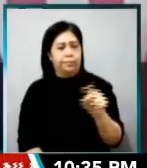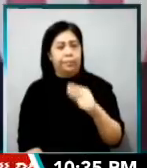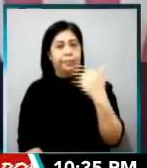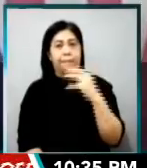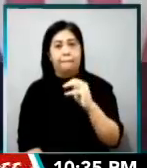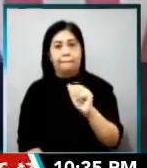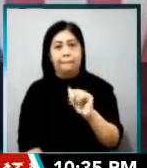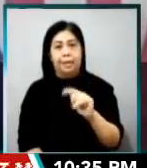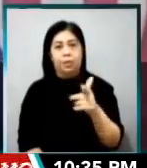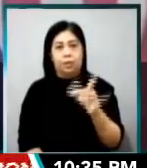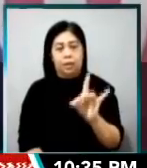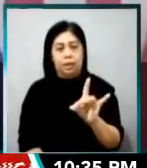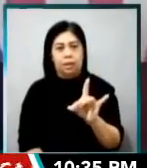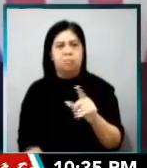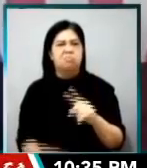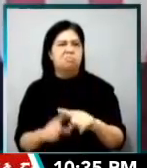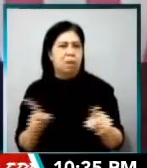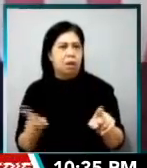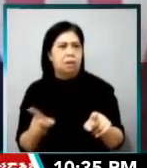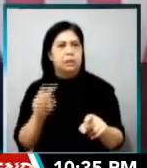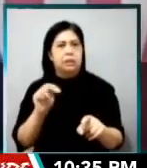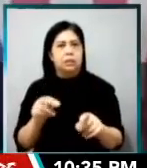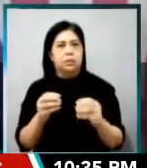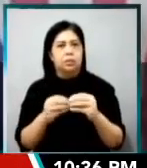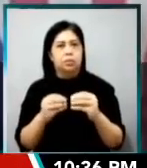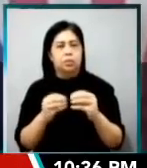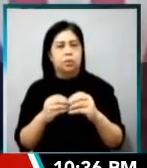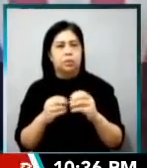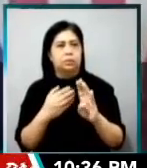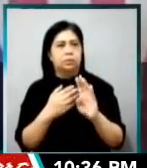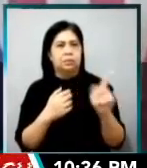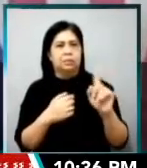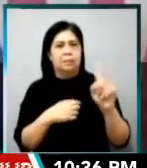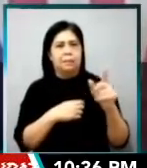28. Kailangan kong lumuwas sa probinsya para